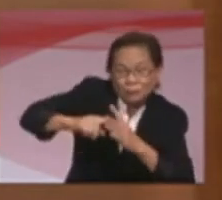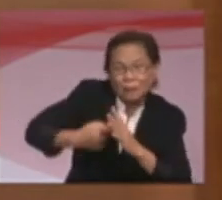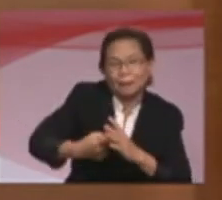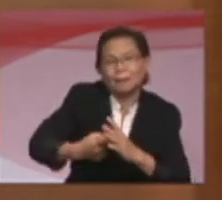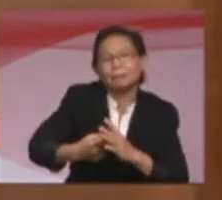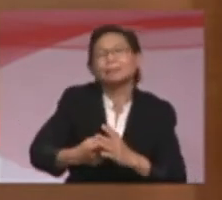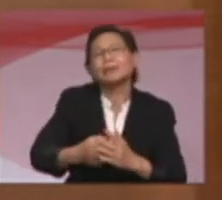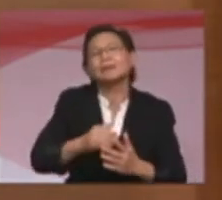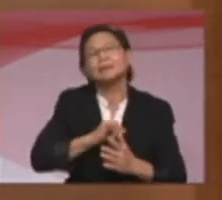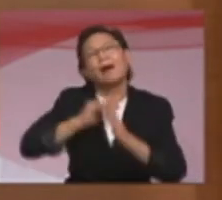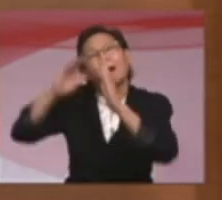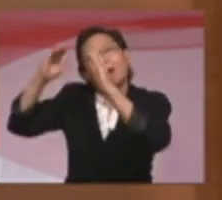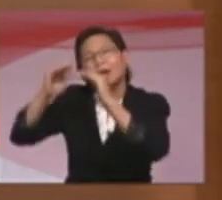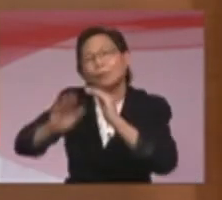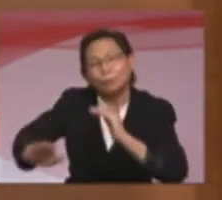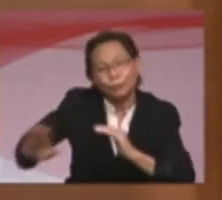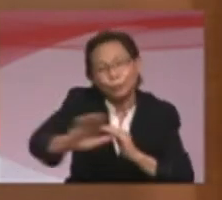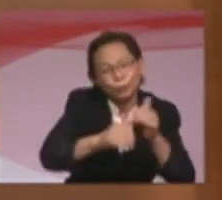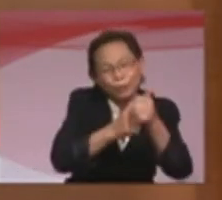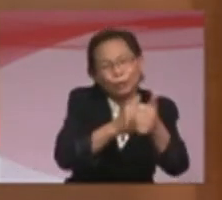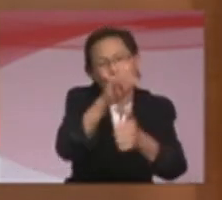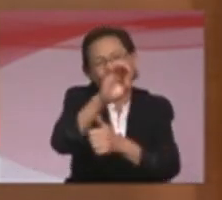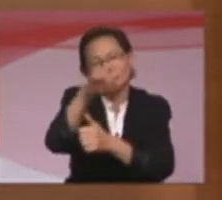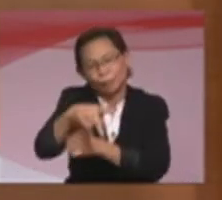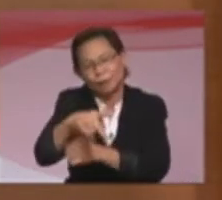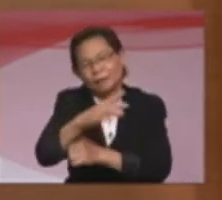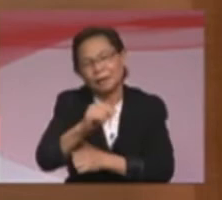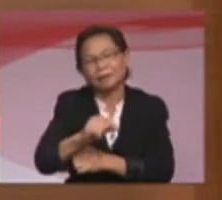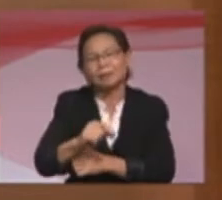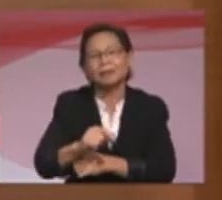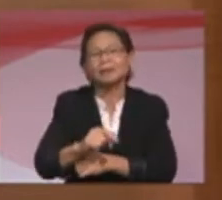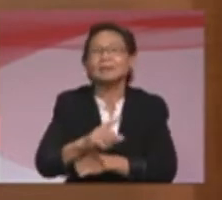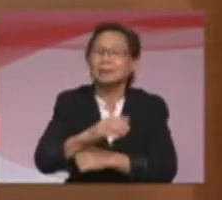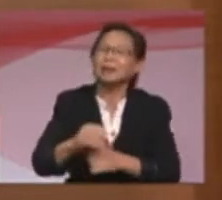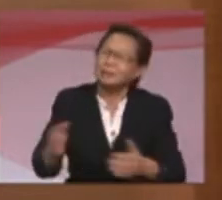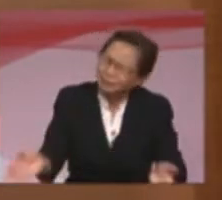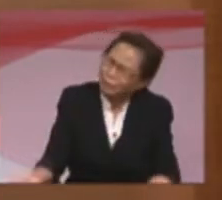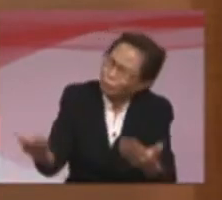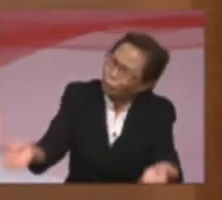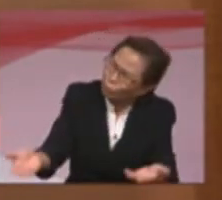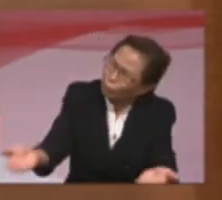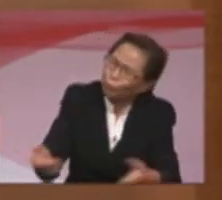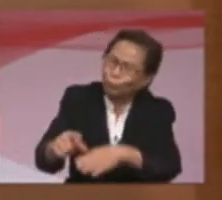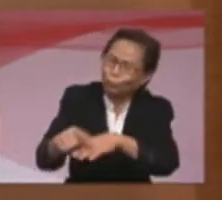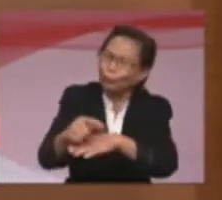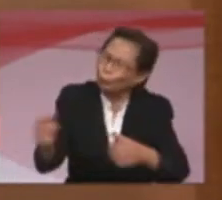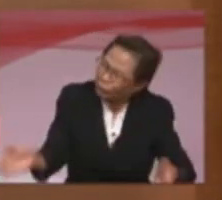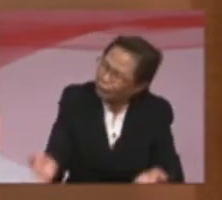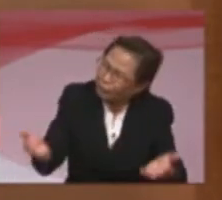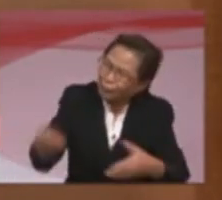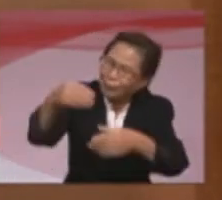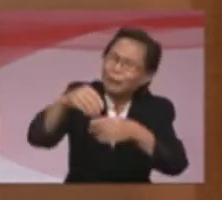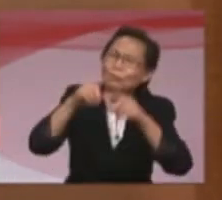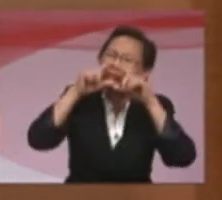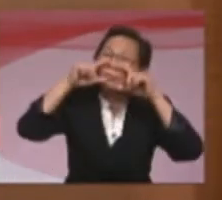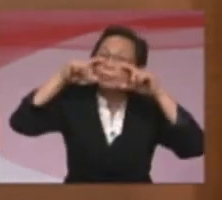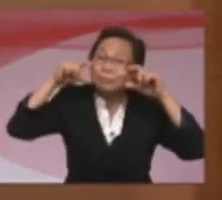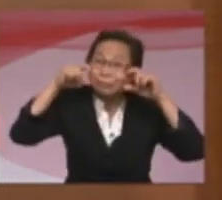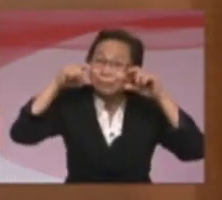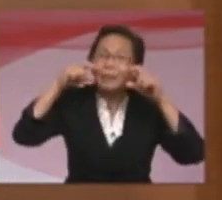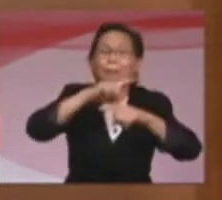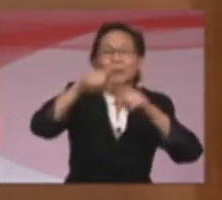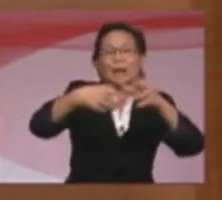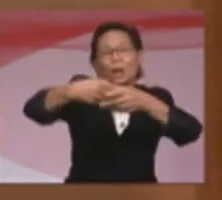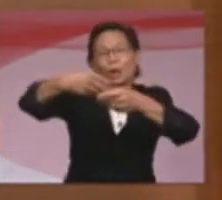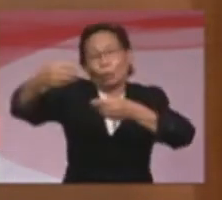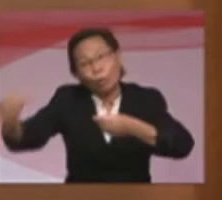SOP yang dikeluarkan oleh kerajaan dan pakailah, digalakkan pakai pelitup muka di dalam apabila